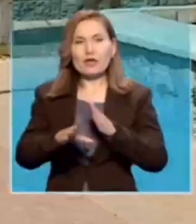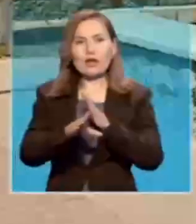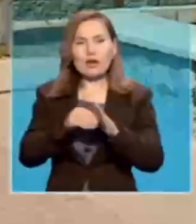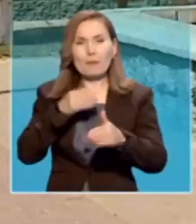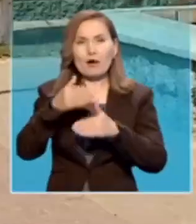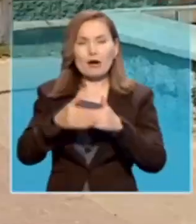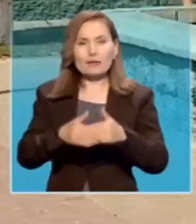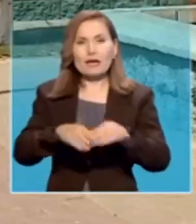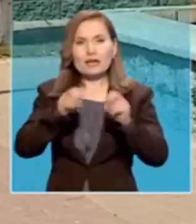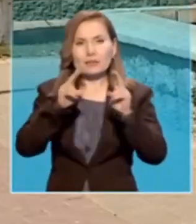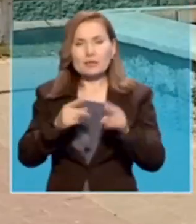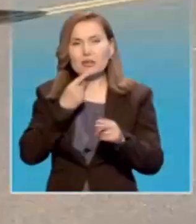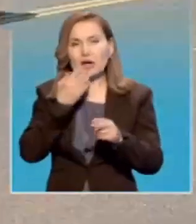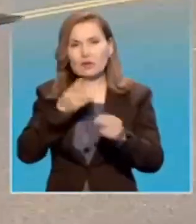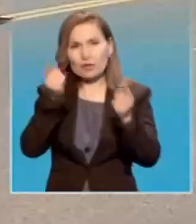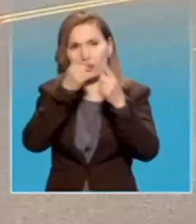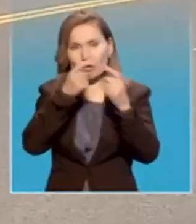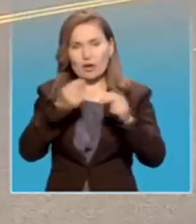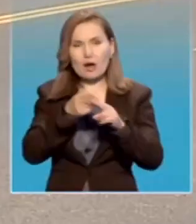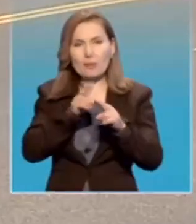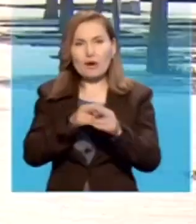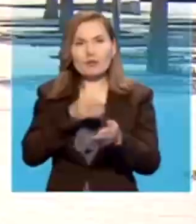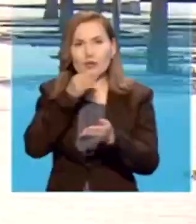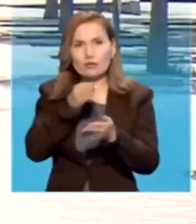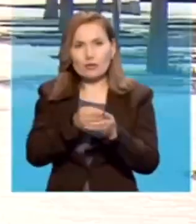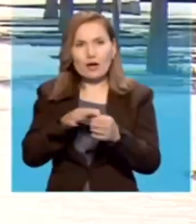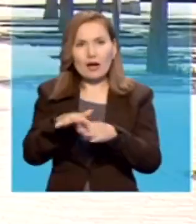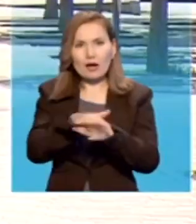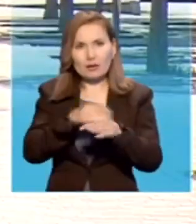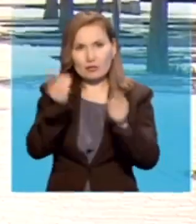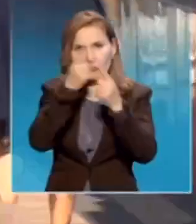арнайы үндеу жариялады. Құзырлы мекеме нені ескертті?